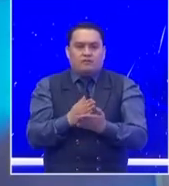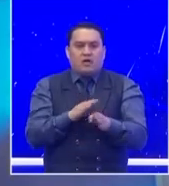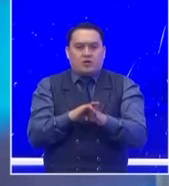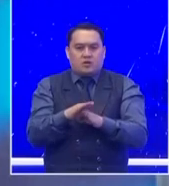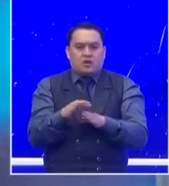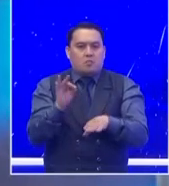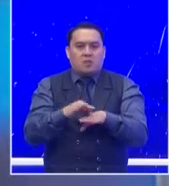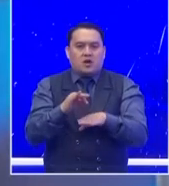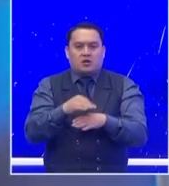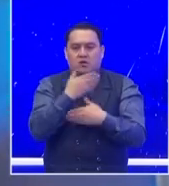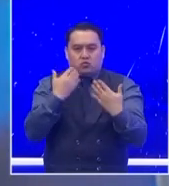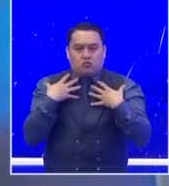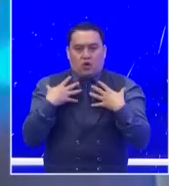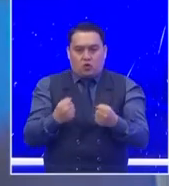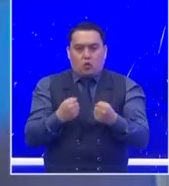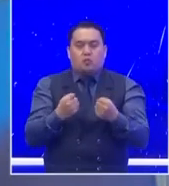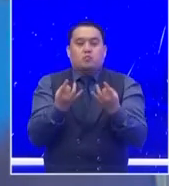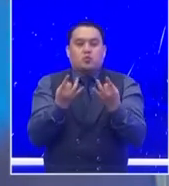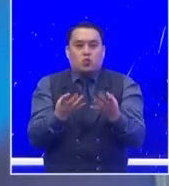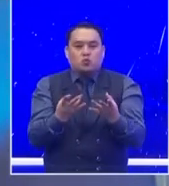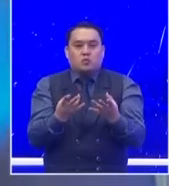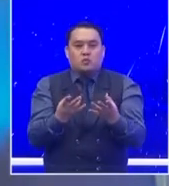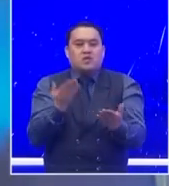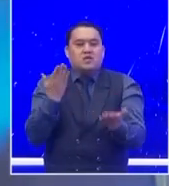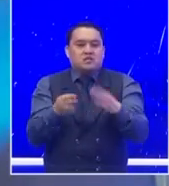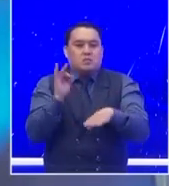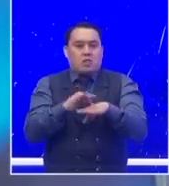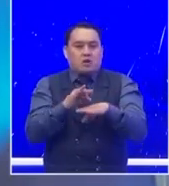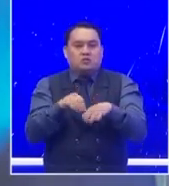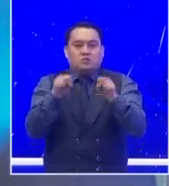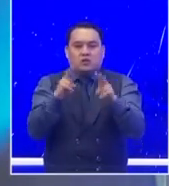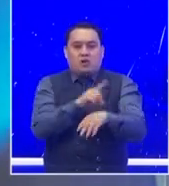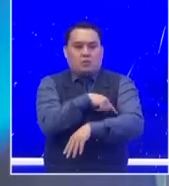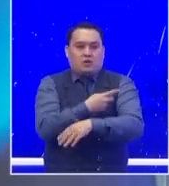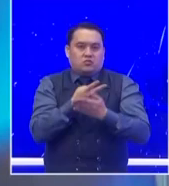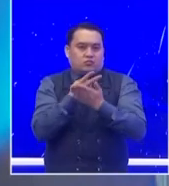не больные люди, это здоровые люди. Больных людей мы сразу размещаем в больнице.